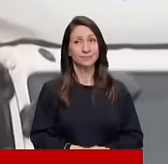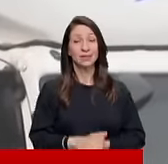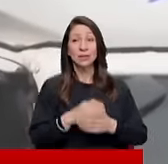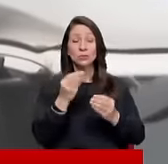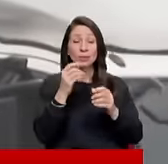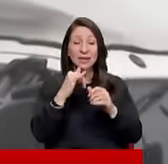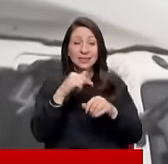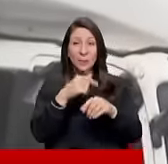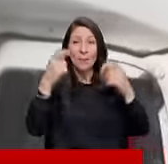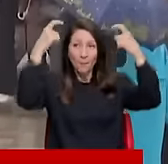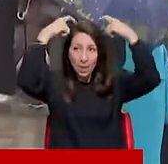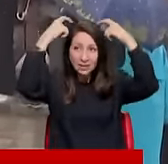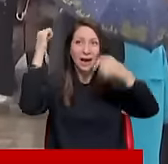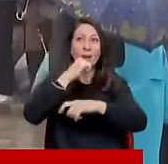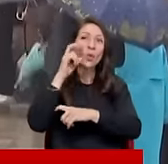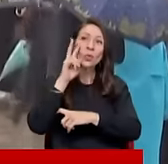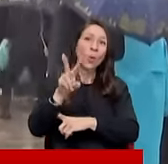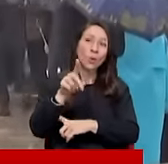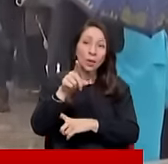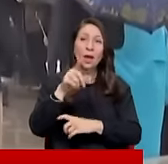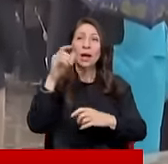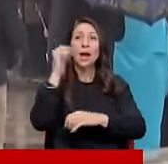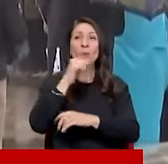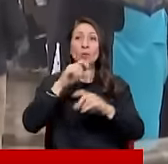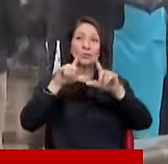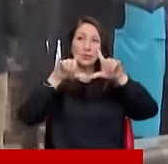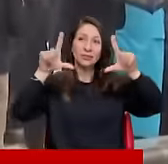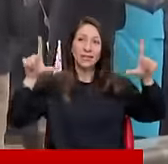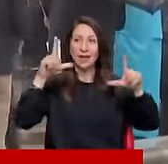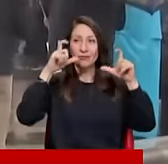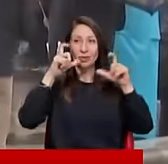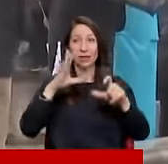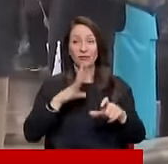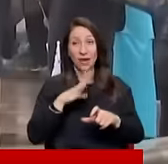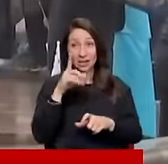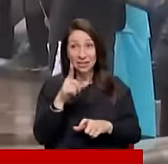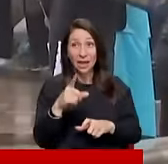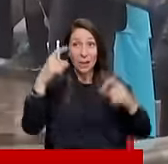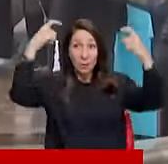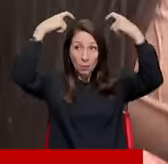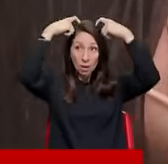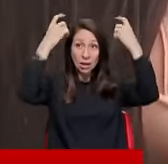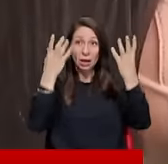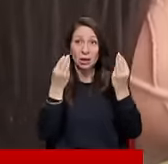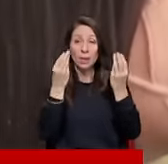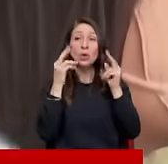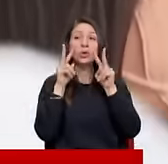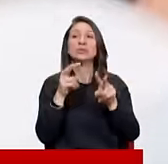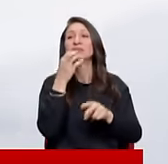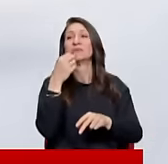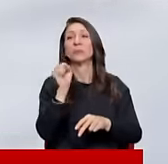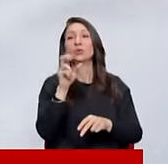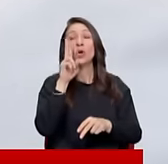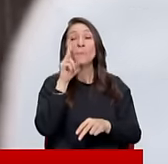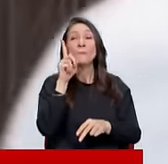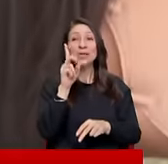Kısa süre sonra pandayı taşıyan kamyon göründü. Kamyonun üzerinde Fu Bao'nun fotoğrafı yer alırken panda kalabalığa gösterilmedi. Son